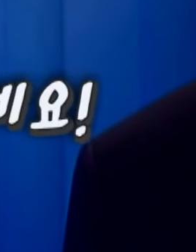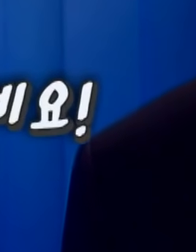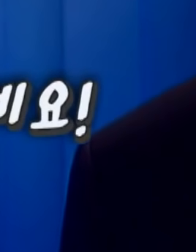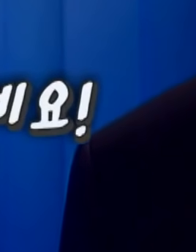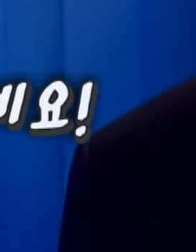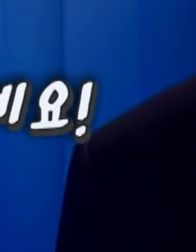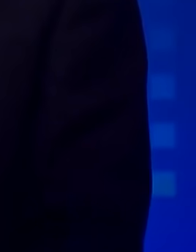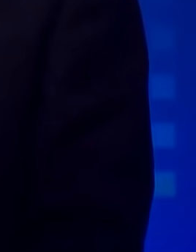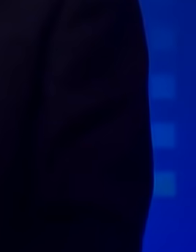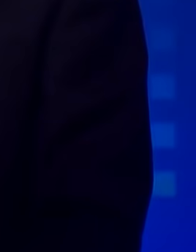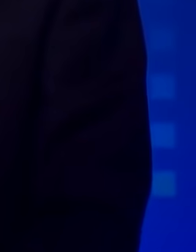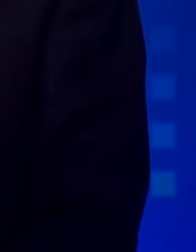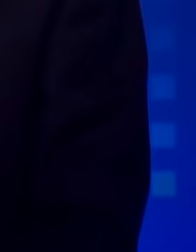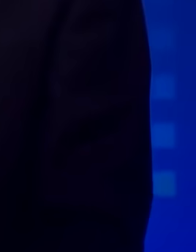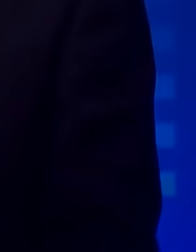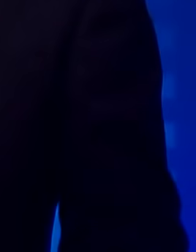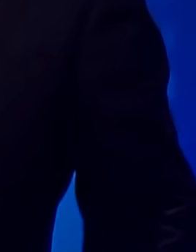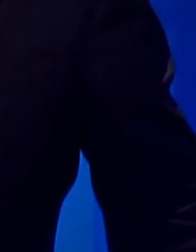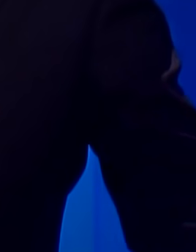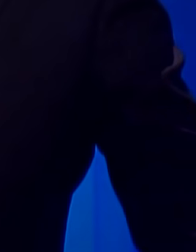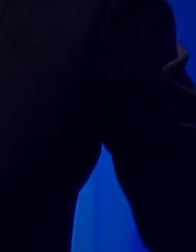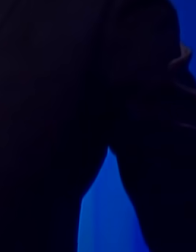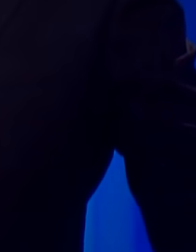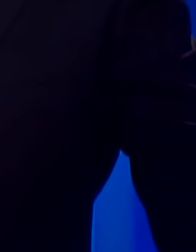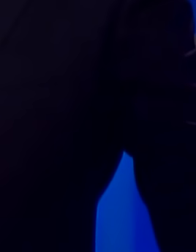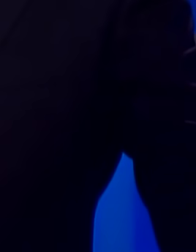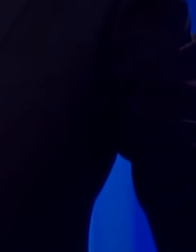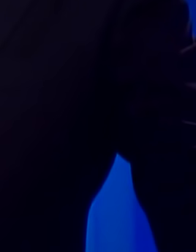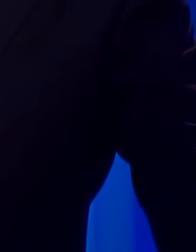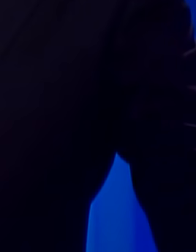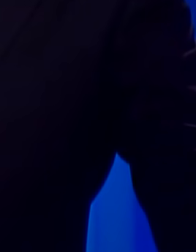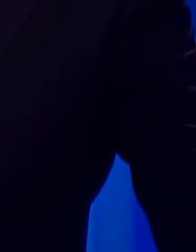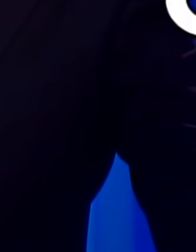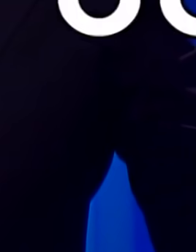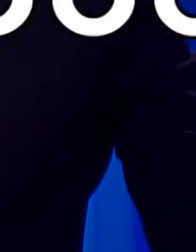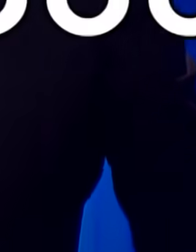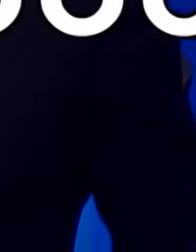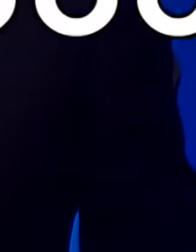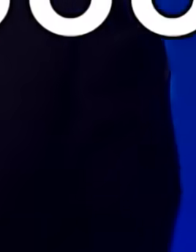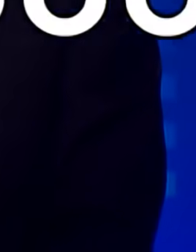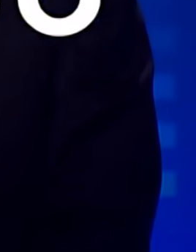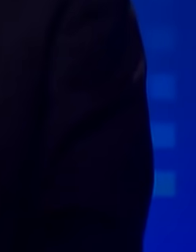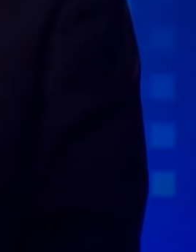답변할 시간을 좀 주세요. 아니. 예. 아니 경찰 취조하는 것도 아닌데 그런 식으로.